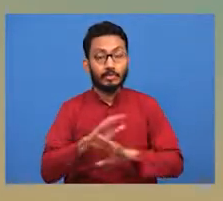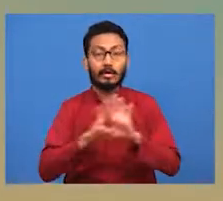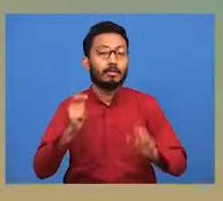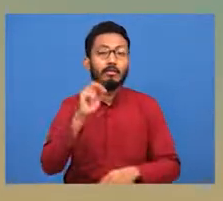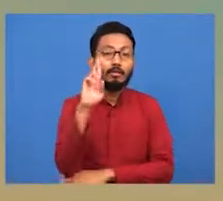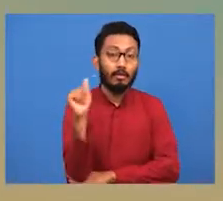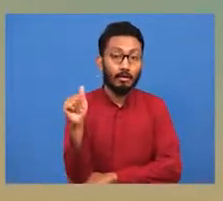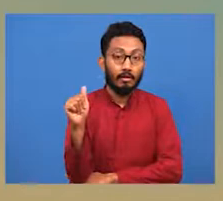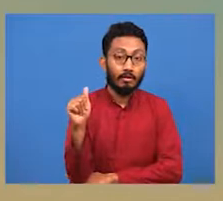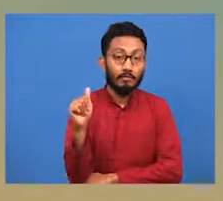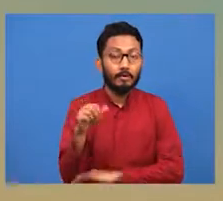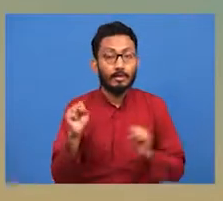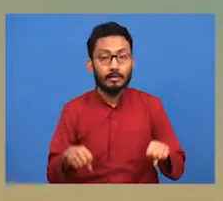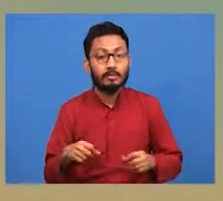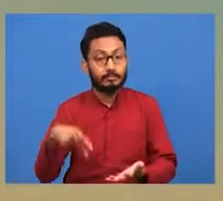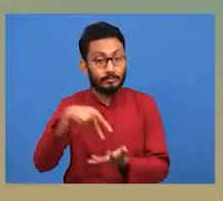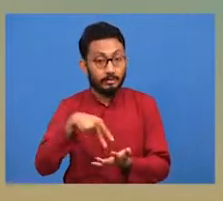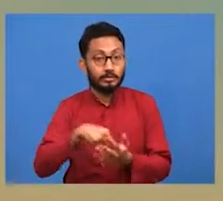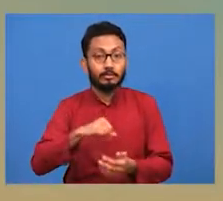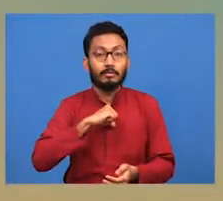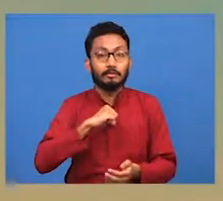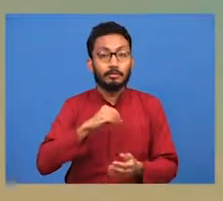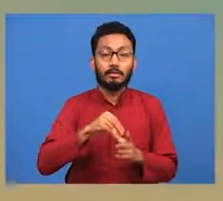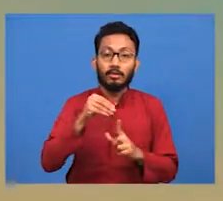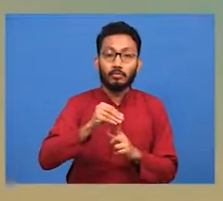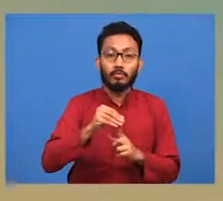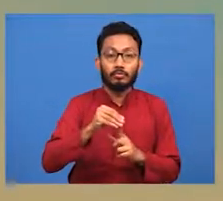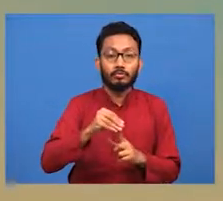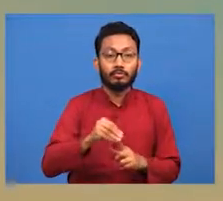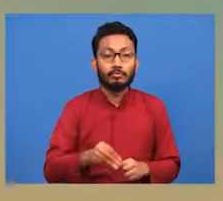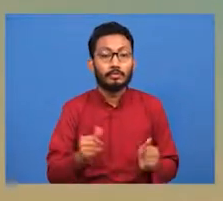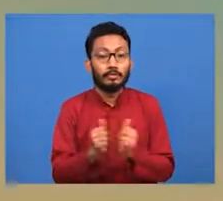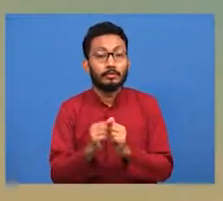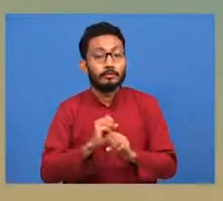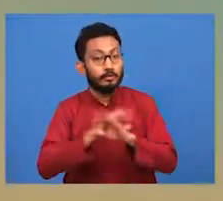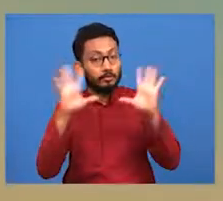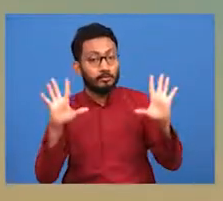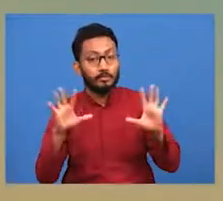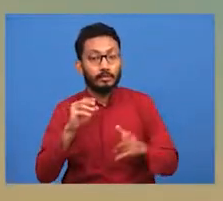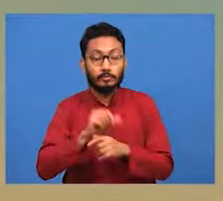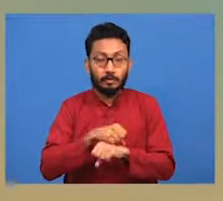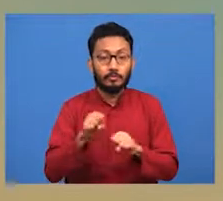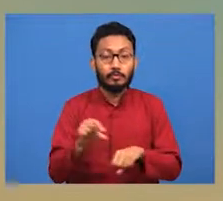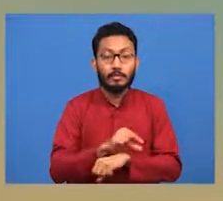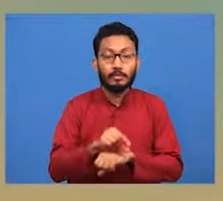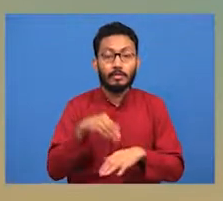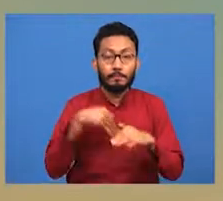boleh berdiri sendiri atau keterangan boleh diberikan sebagai maklumat tambahan.